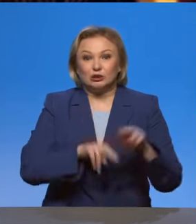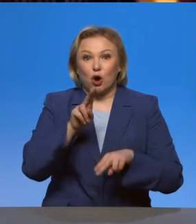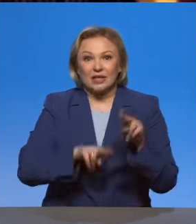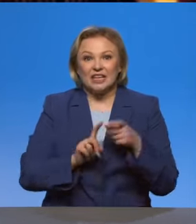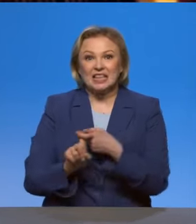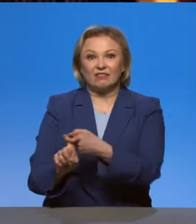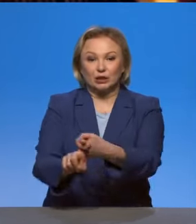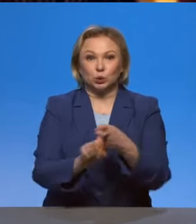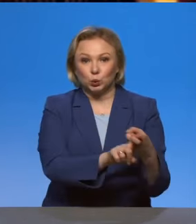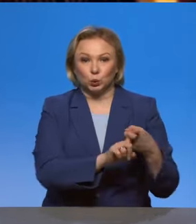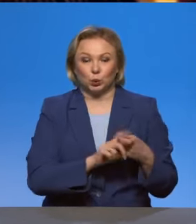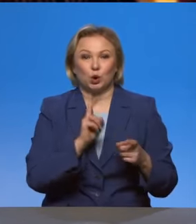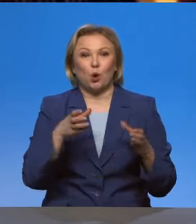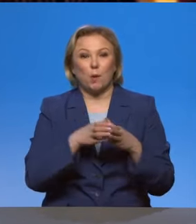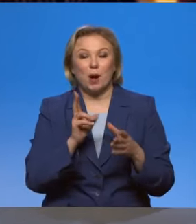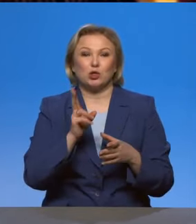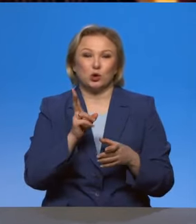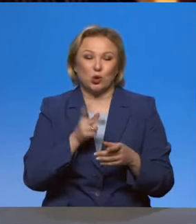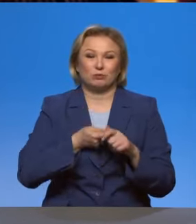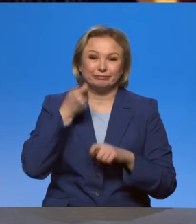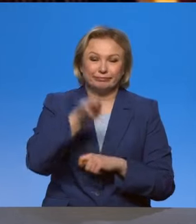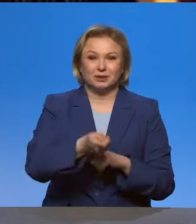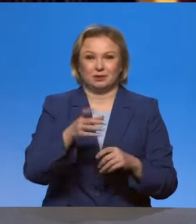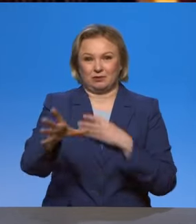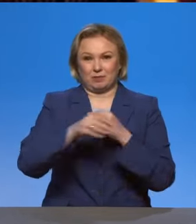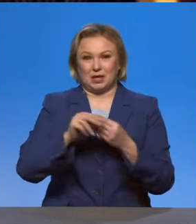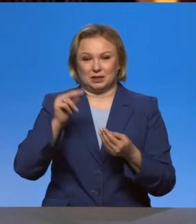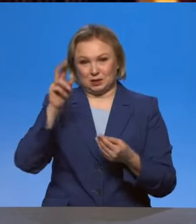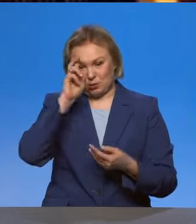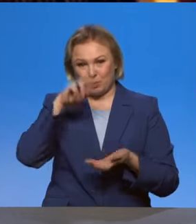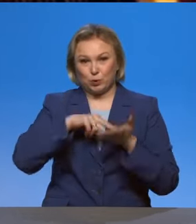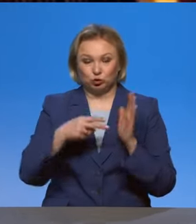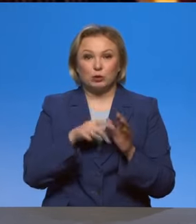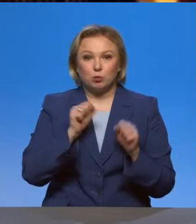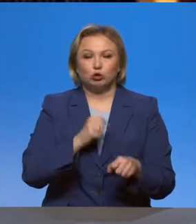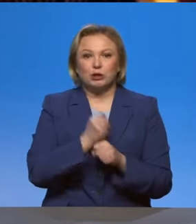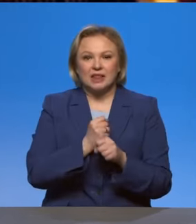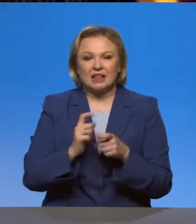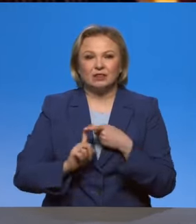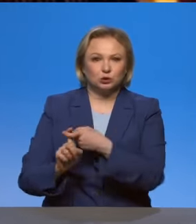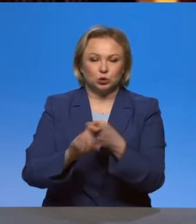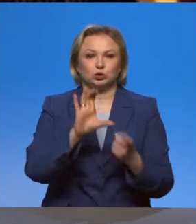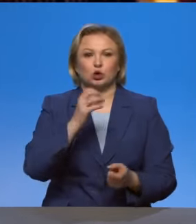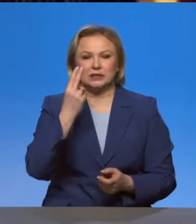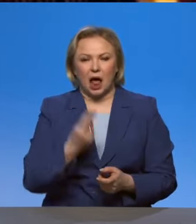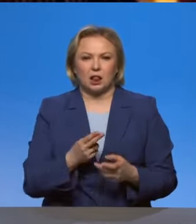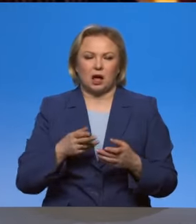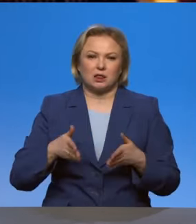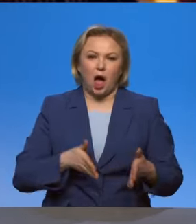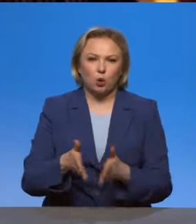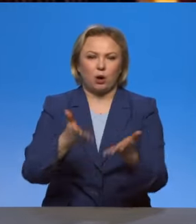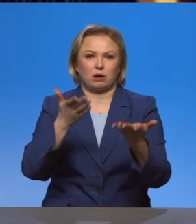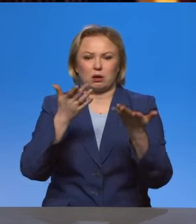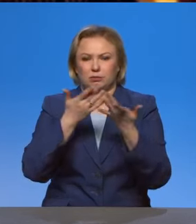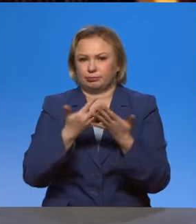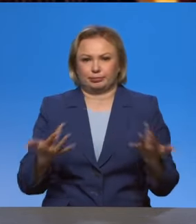да, идут на тендер и работают с бюджетом, они же могут делать инфраструктуру. Это те же дороги, социалка, инженерка. То есть огромные